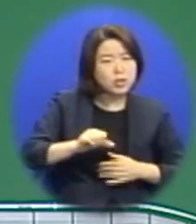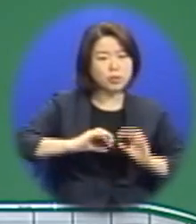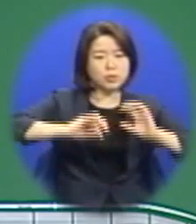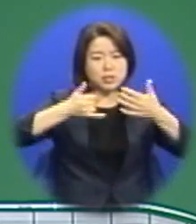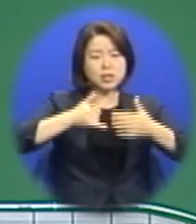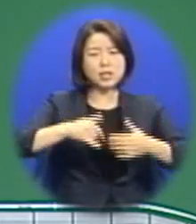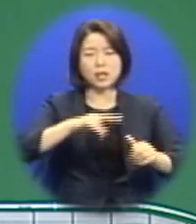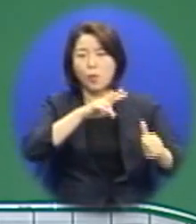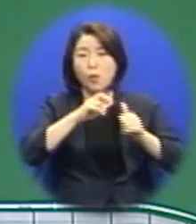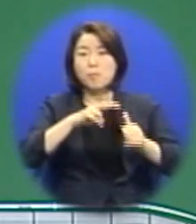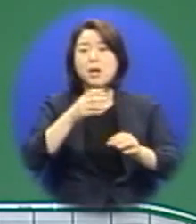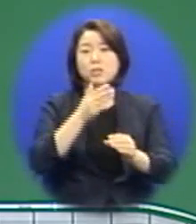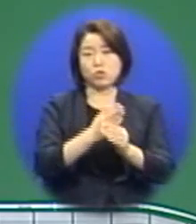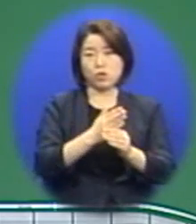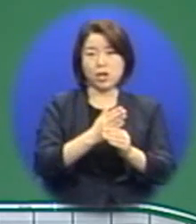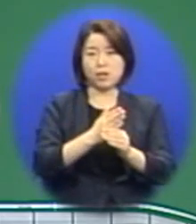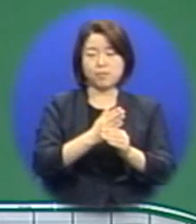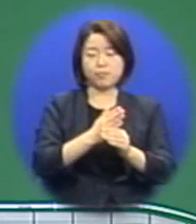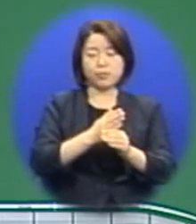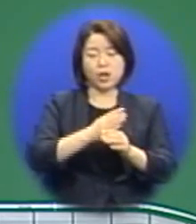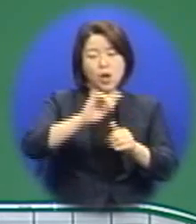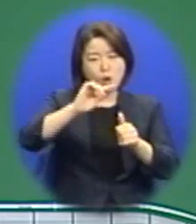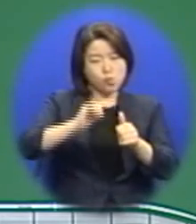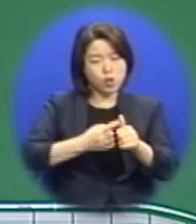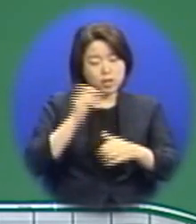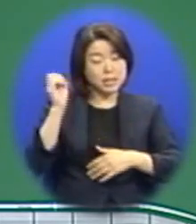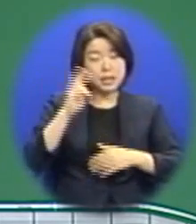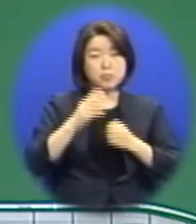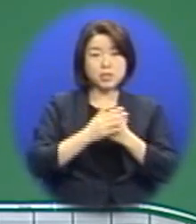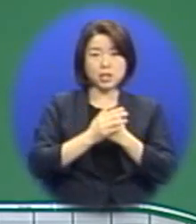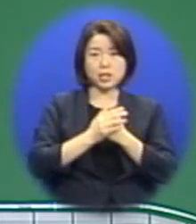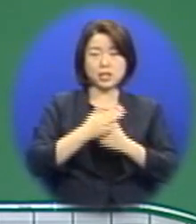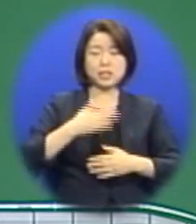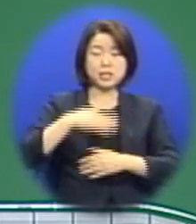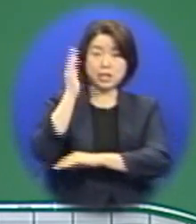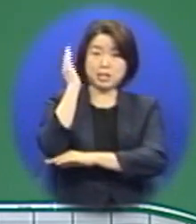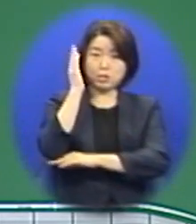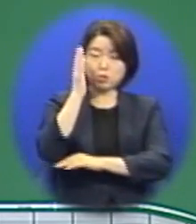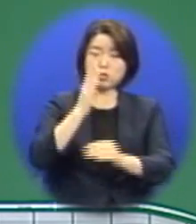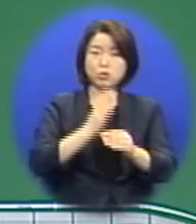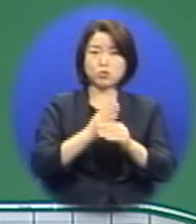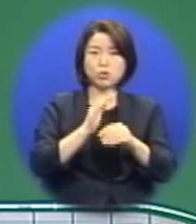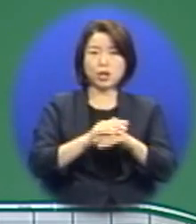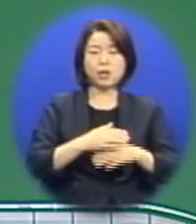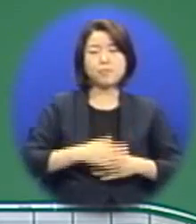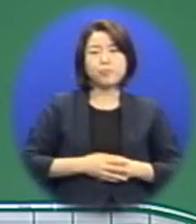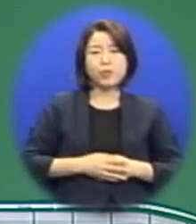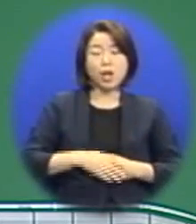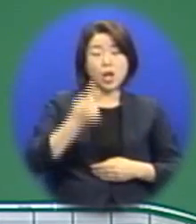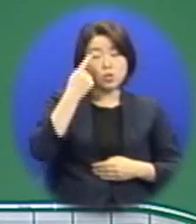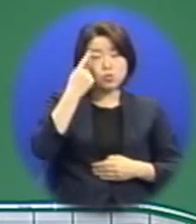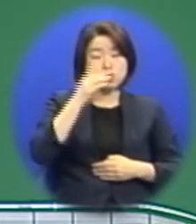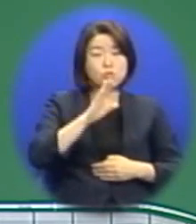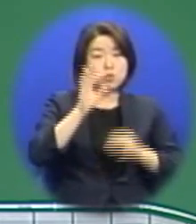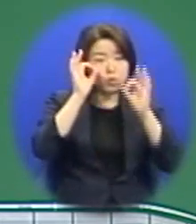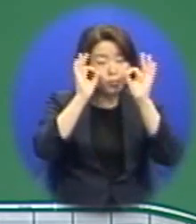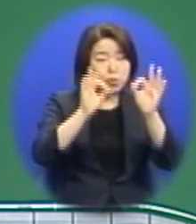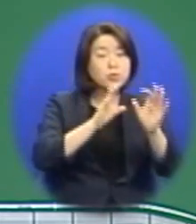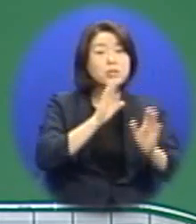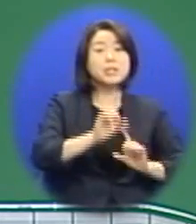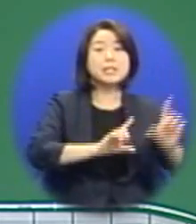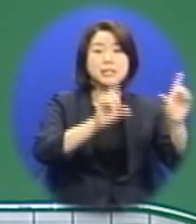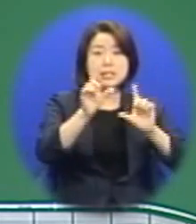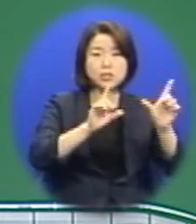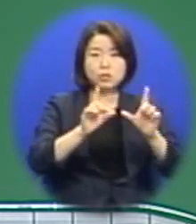우연히 제 설교 중에 눈으로 보는 현실과 믿음으로 보는 진실이라는 제목의